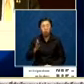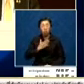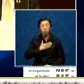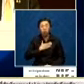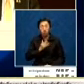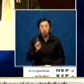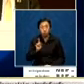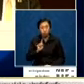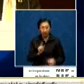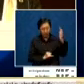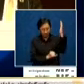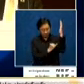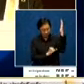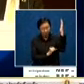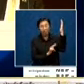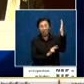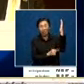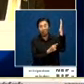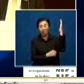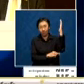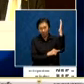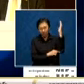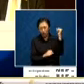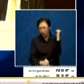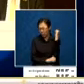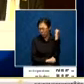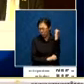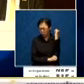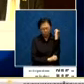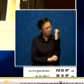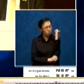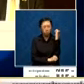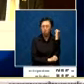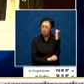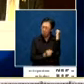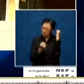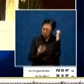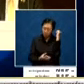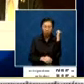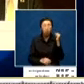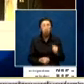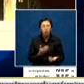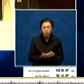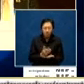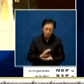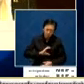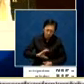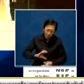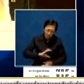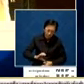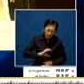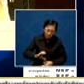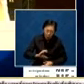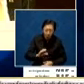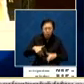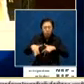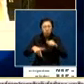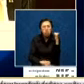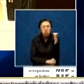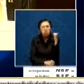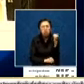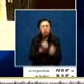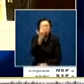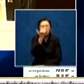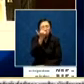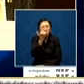ณอ่านก็รู้ว่าวันนี้เขาไม่มีบางที่เนี่ยเขาบอกเลยว่าเขาไม่ได้บอกเขาจะไปวันนี้เขาบอกเขาจะจับตาใช่ไหมไอ้กลุ่ม14 กลุ่มเนี่ย